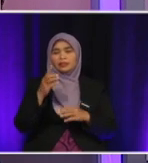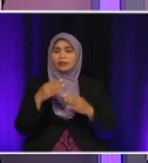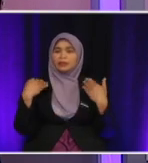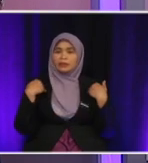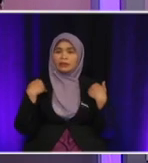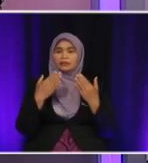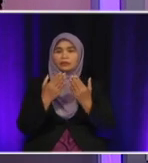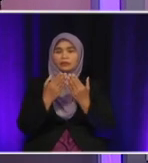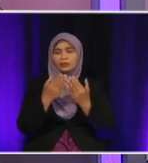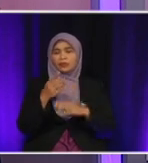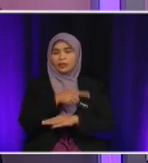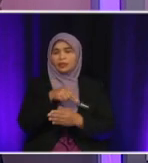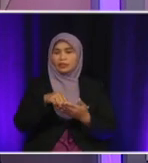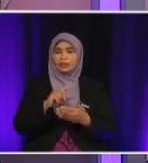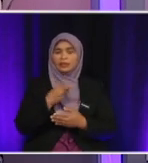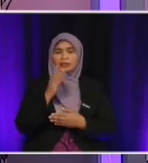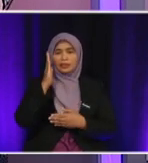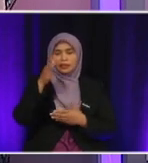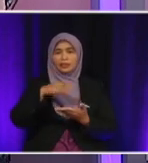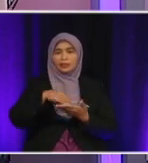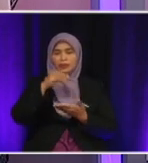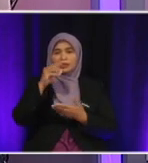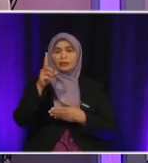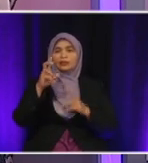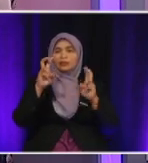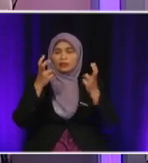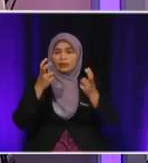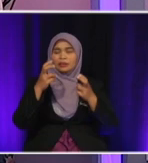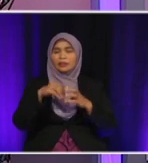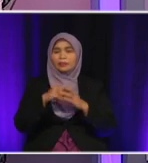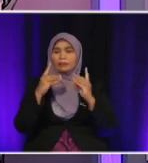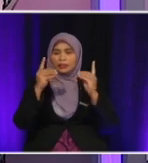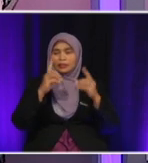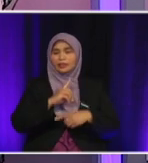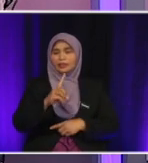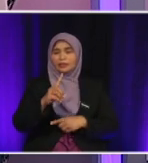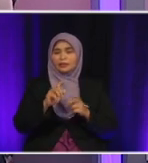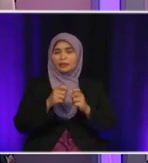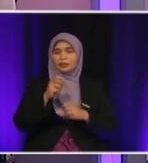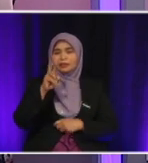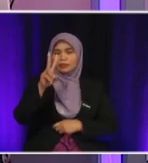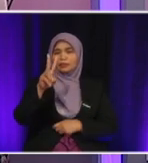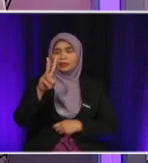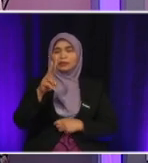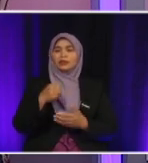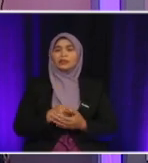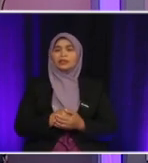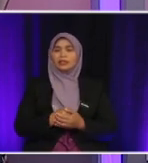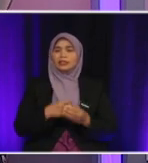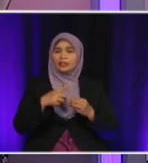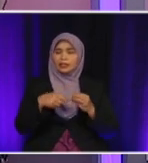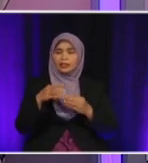pada kali ini kita akan belajar satu tajuk dalam pendidikan Islam tingkat 2 yaitu berhubung dengan